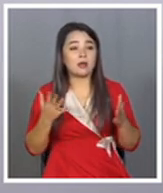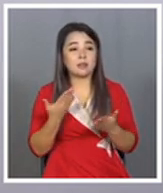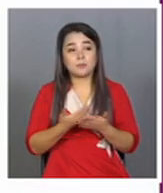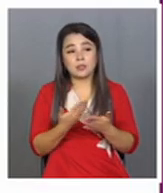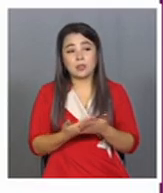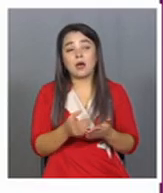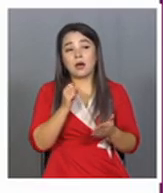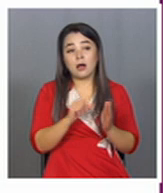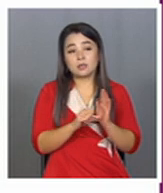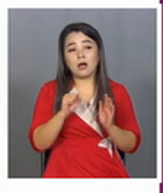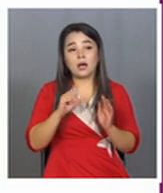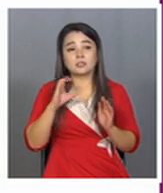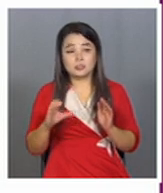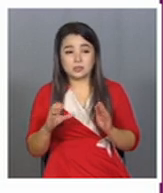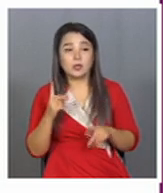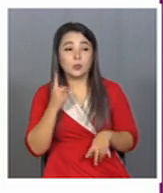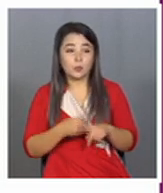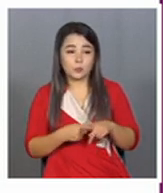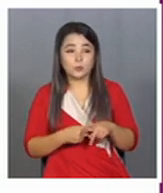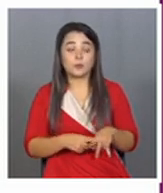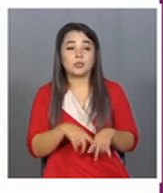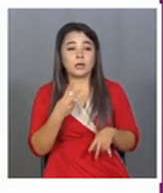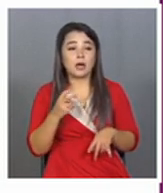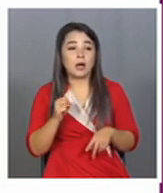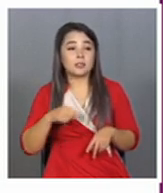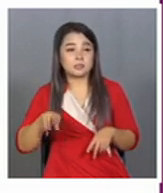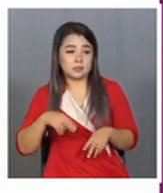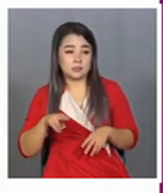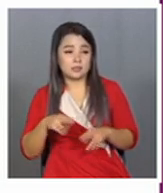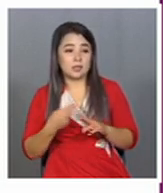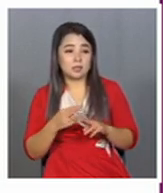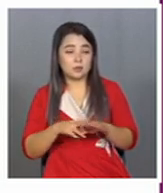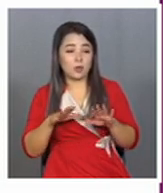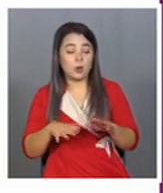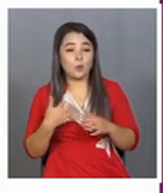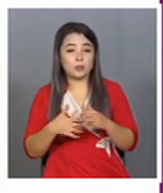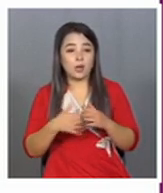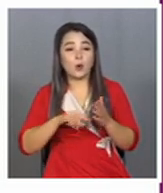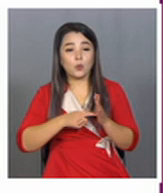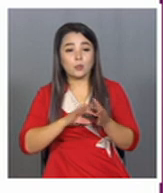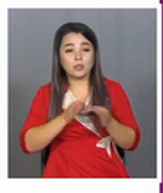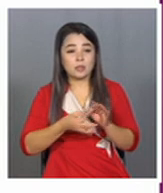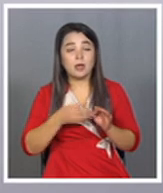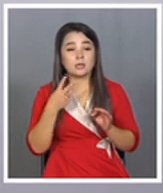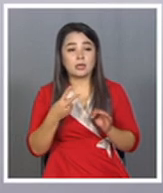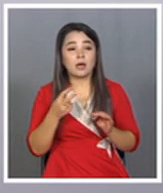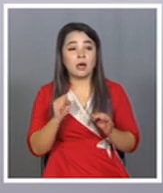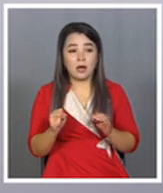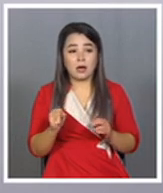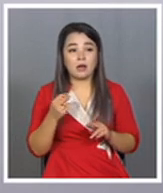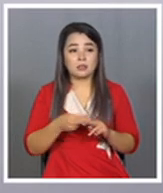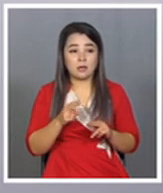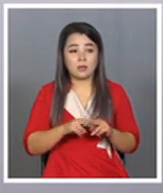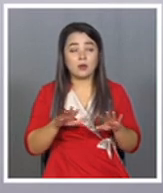Олар 6А-сы және қосу 2А-ды. Олардың ортақ көбейткіші 2А.